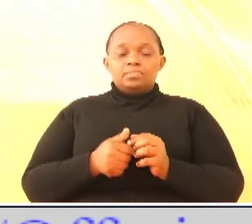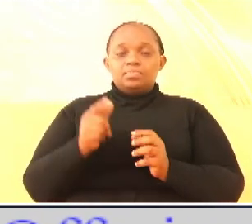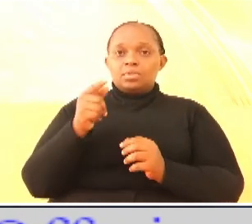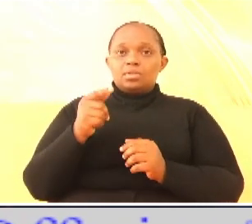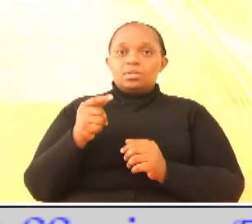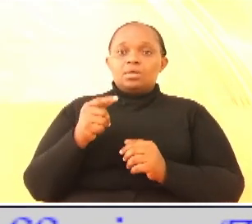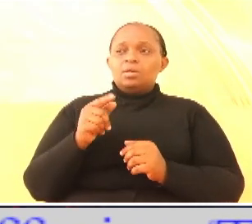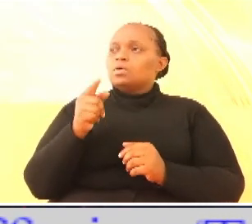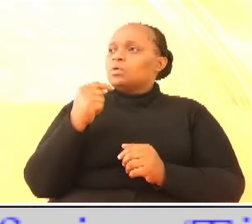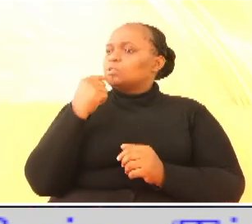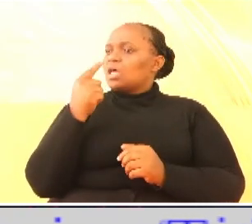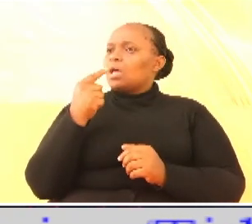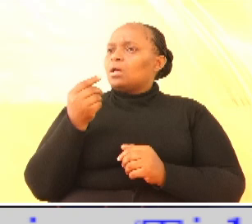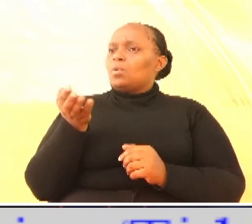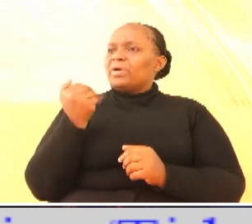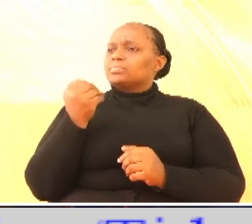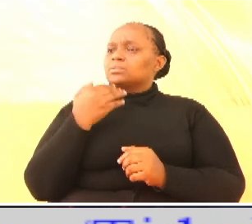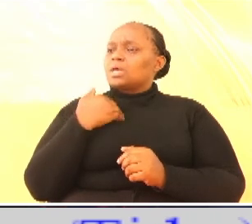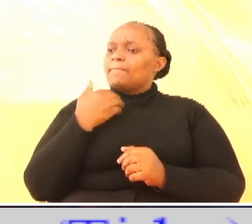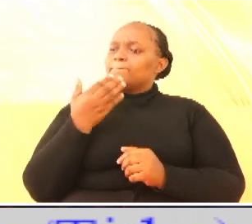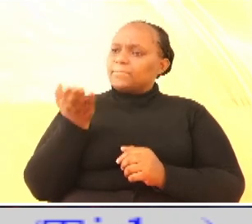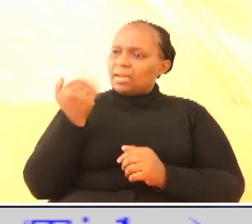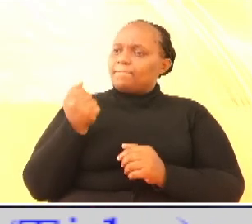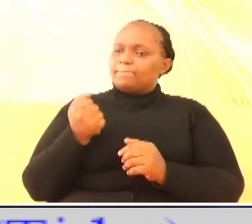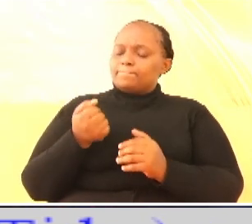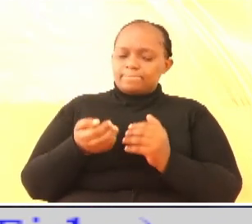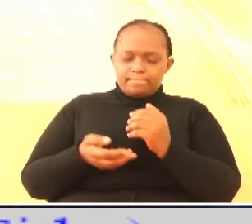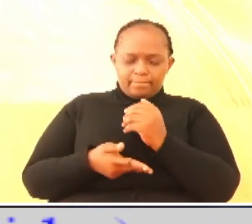Ata shout, nipe dhururu.